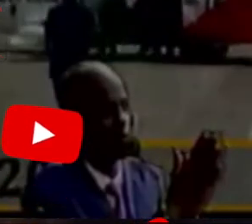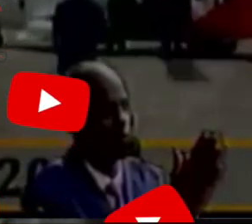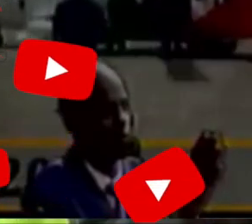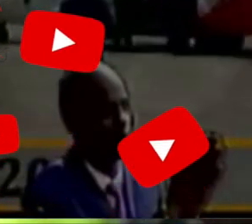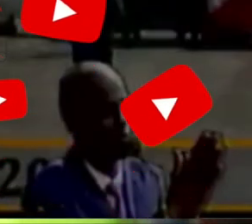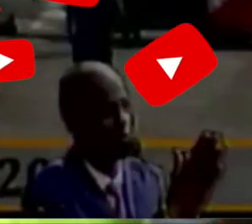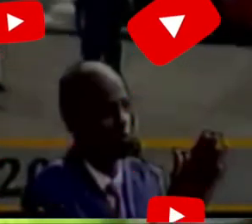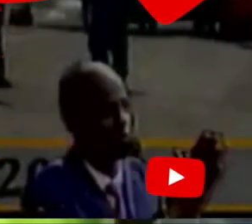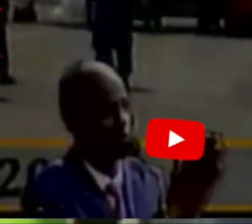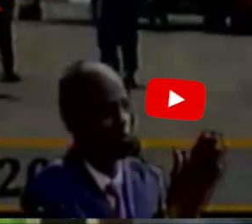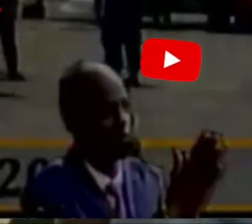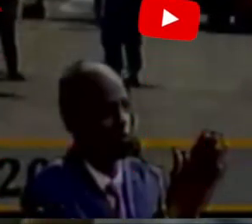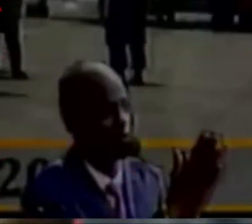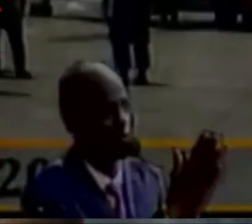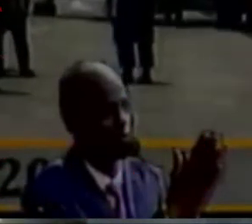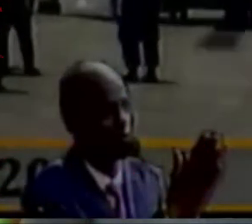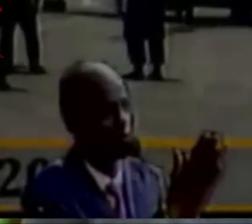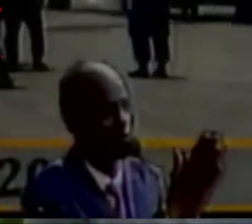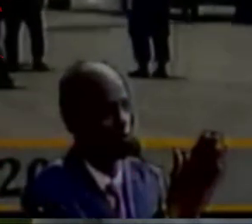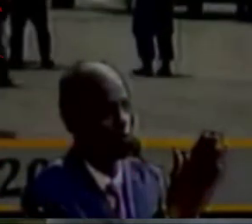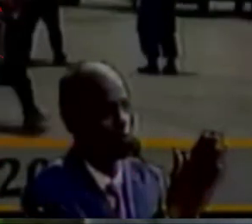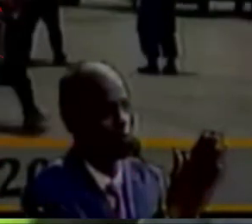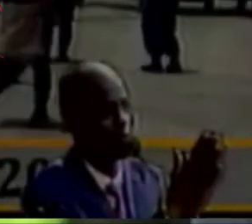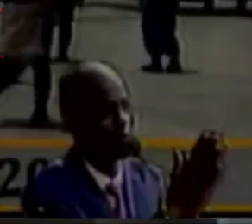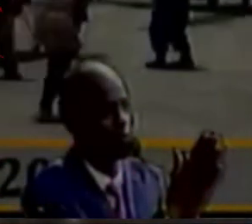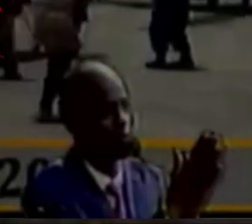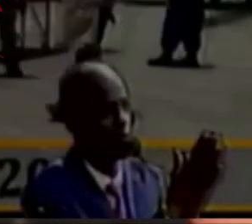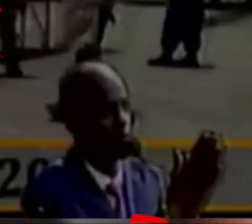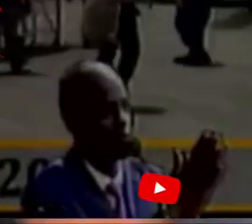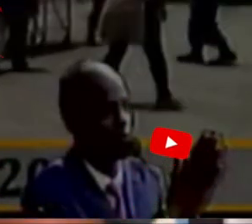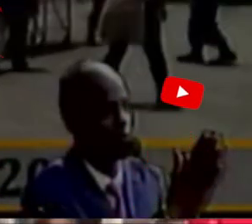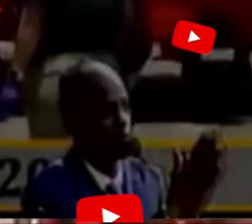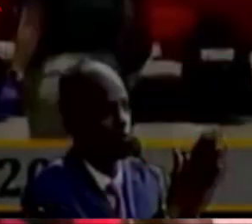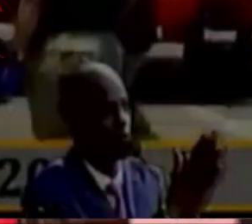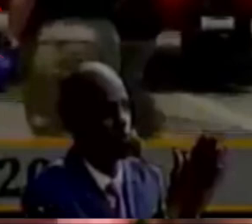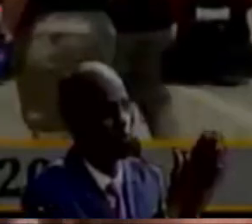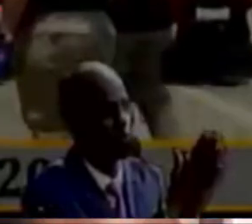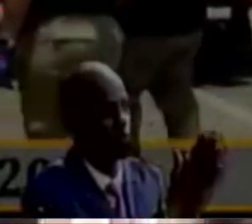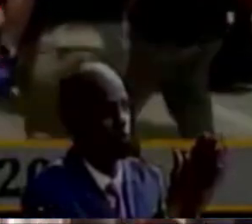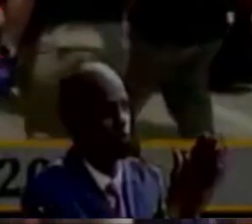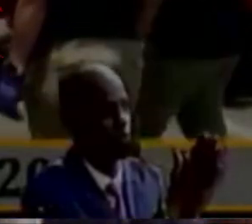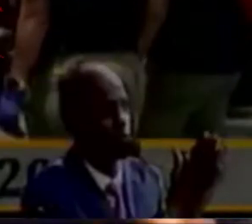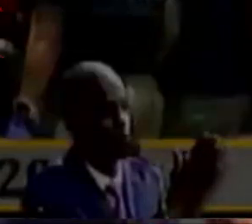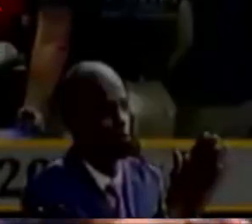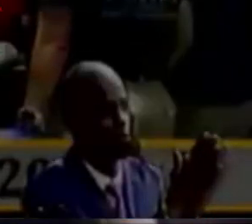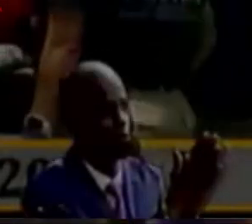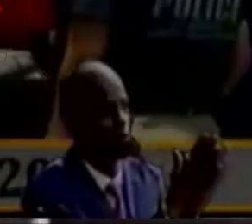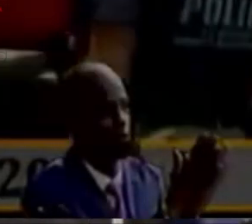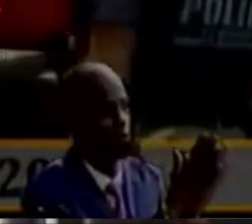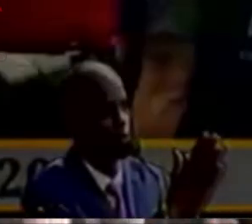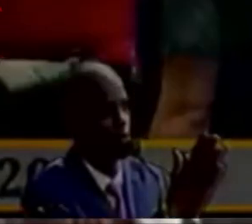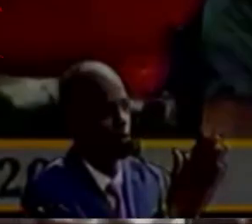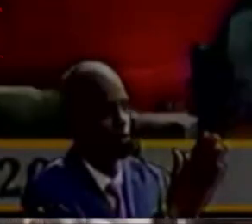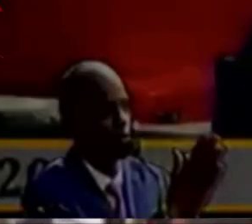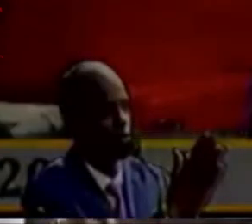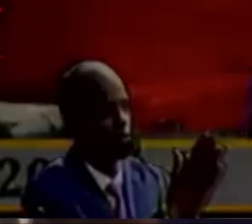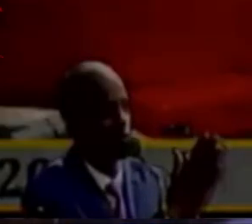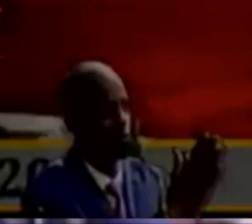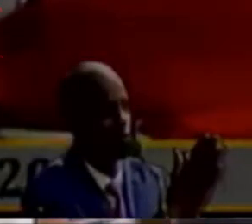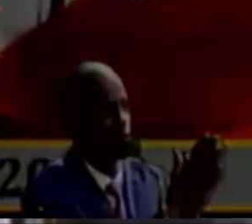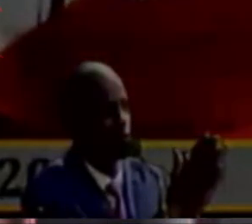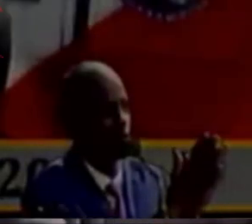journée. Good afternoon, I'm Michelle Sisson, the U.S. Ambassador here in Haiti, and I could not be more